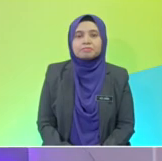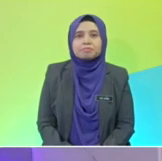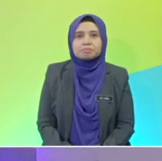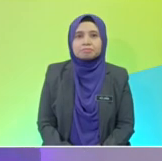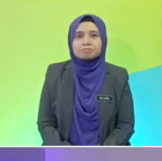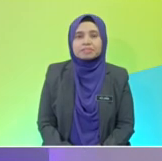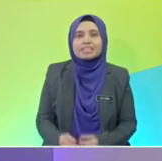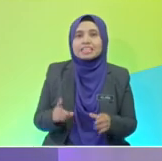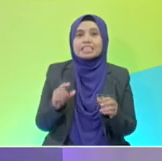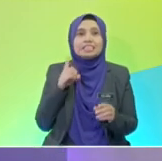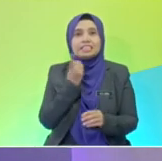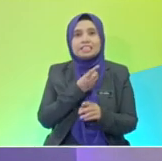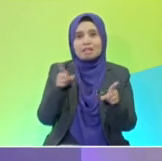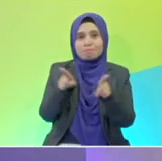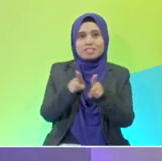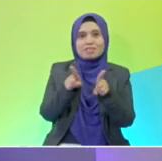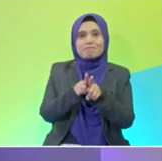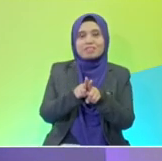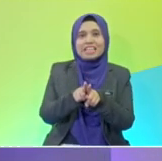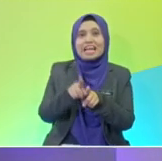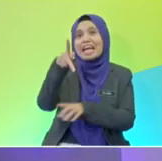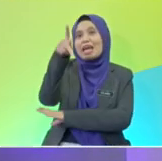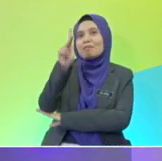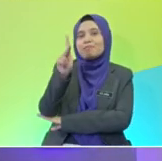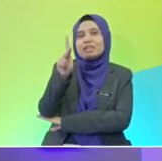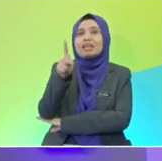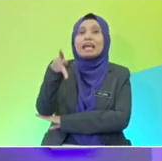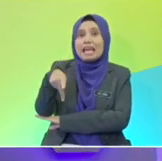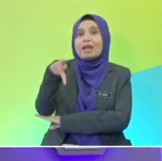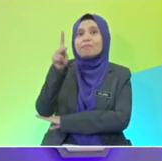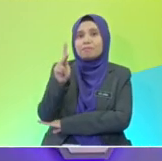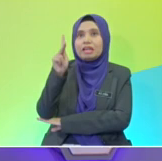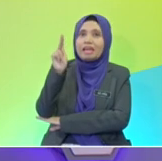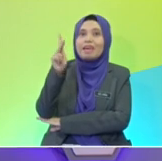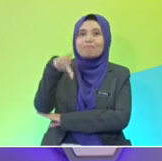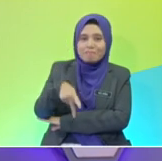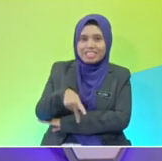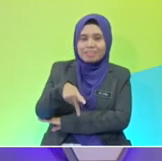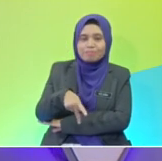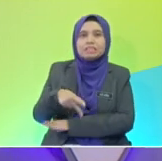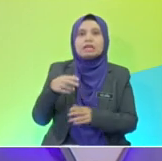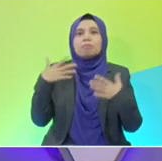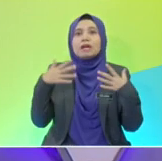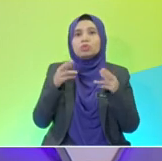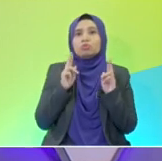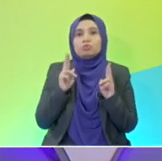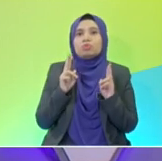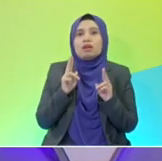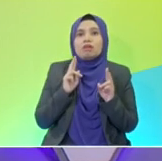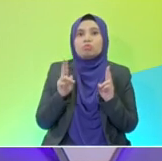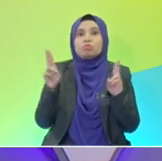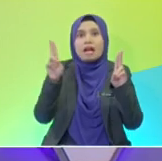baik kita bersama dengan ketua panitia MPV mesofis peralatan penjujukan dan juga kenyamanan udara DPD SMK